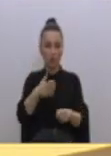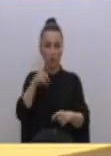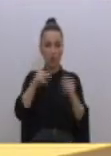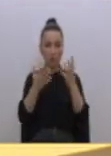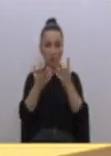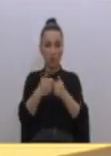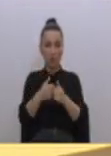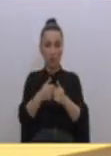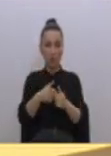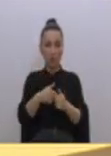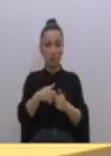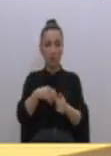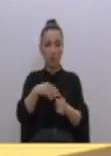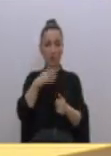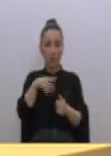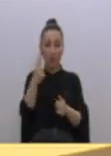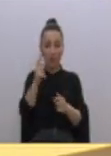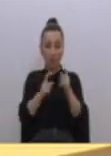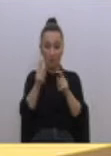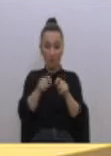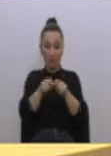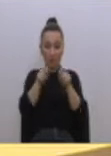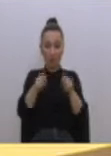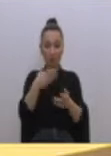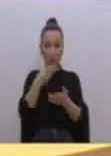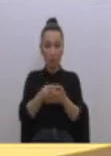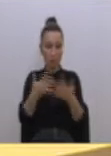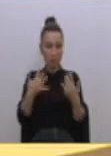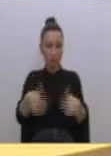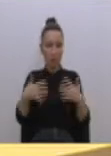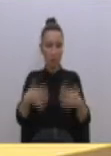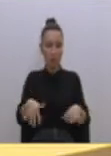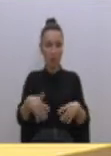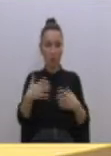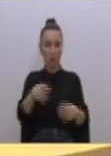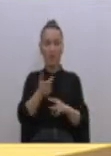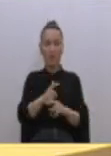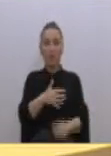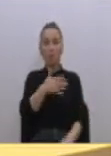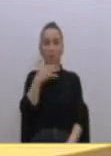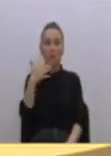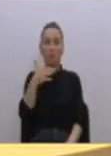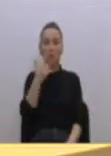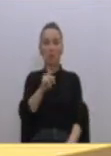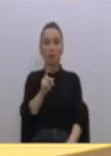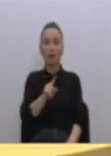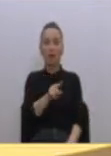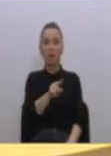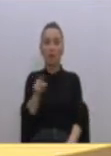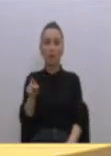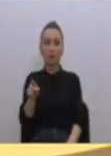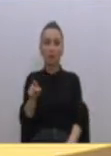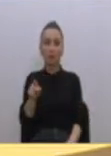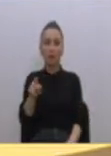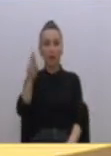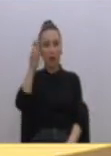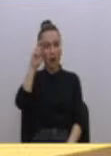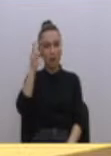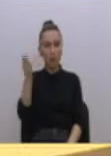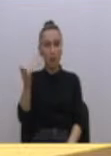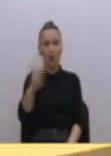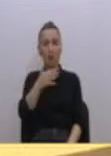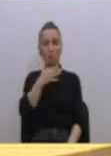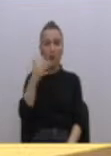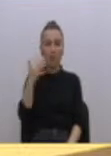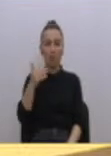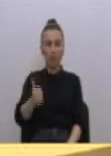სტატისტიკით საკმარის ერთი ფირმა შექმნა ინდმეწარმის სახით და მორჩა. უკვე დასაქმებულად ითვლები. რამეს, ასე ვთქვათ, ხელისუფლება ბევრ